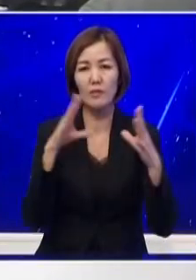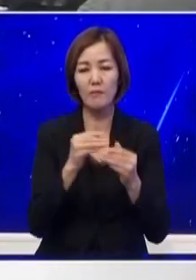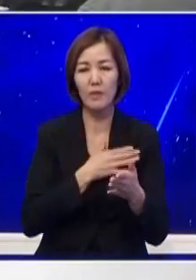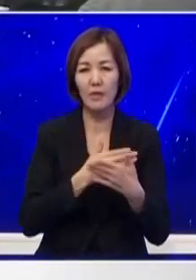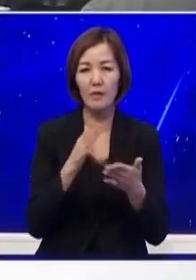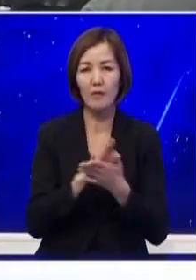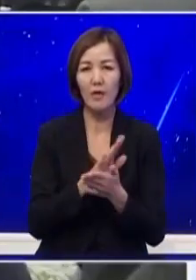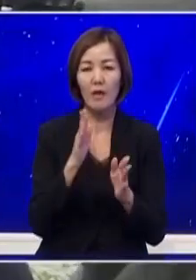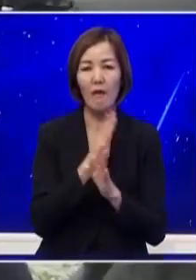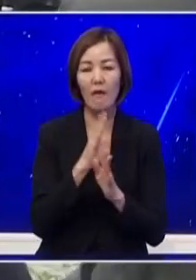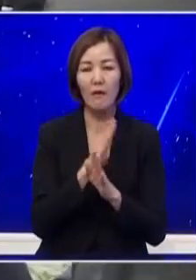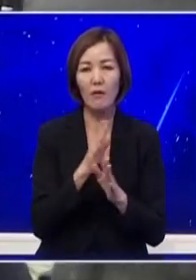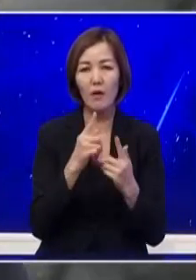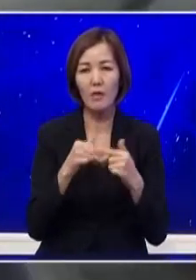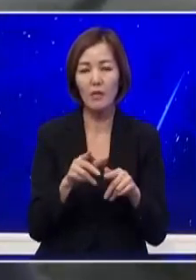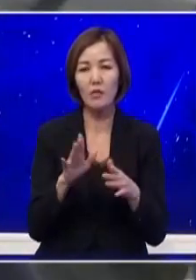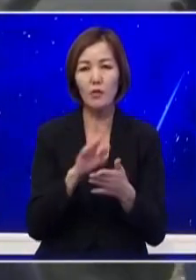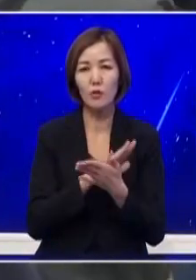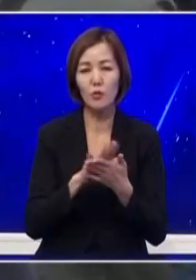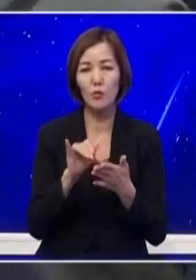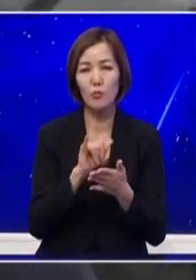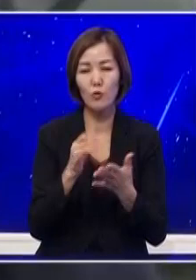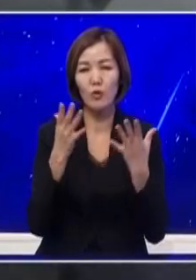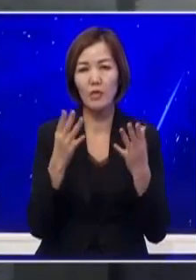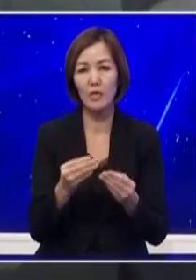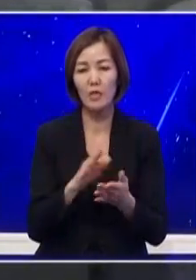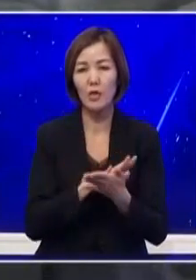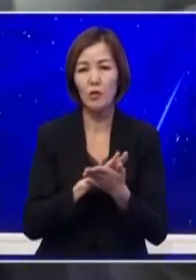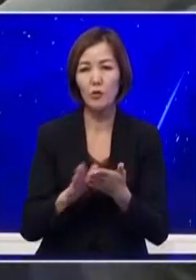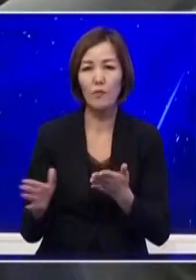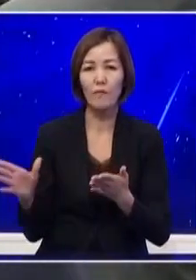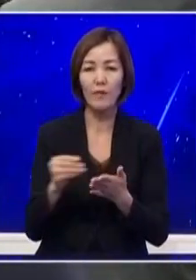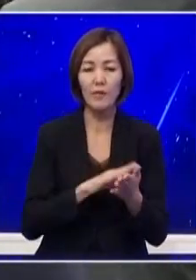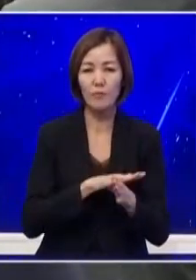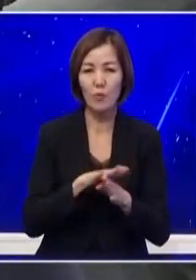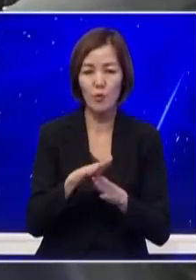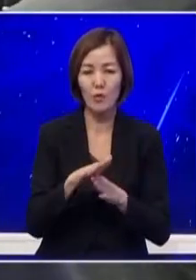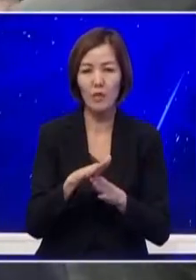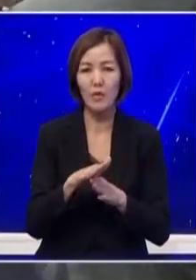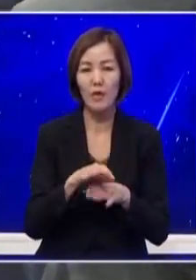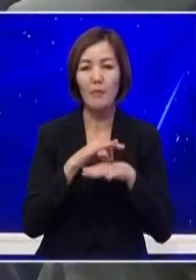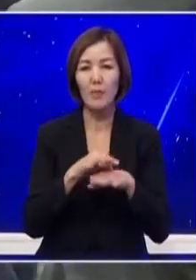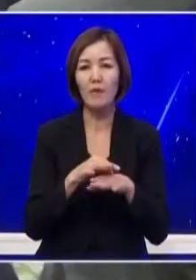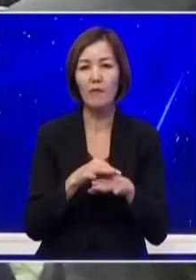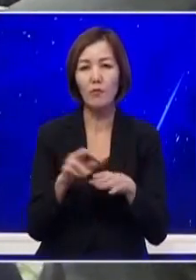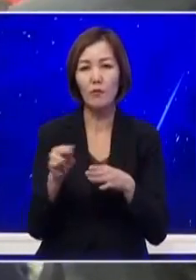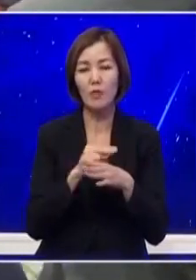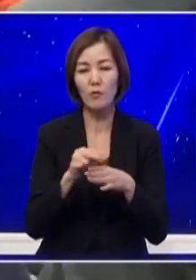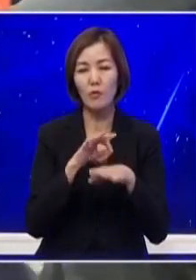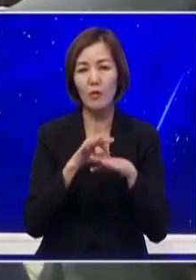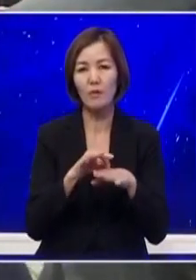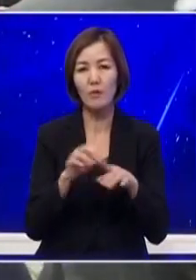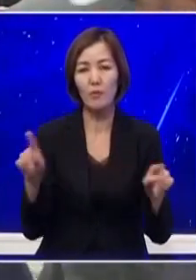активистами экопатруля организовали субботник, чтобы убрать весь мусор на территории. Так мы проведем ремонтные работы